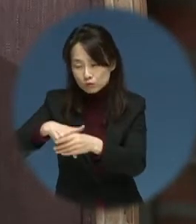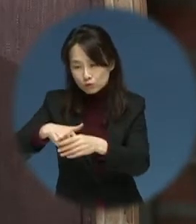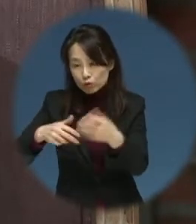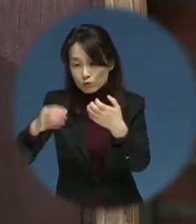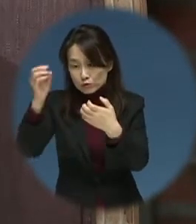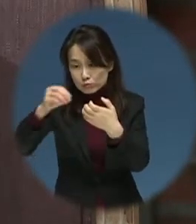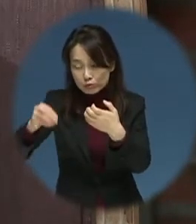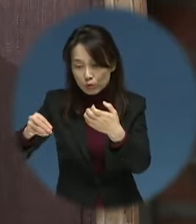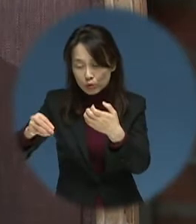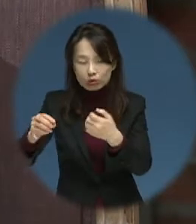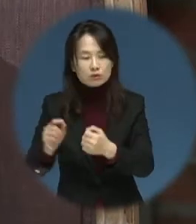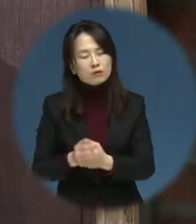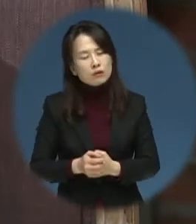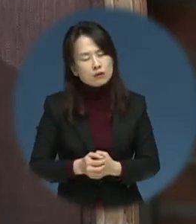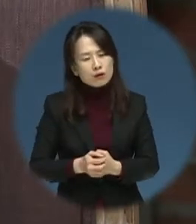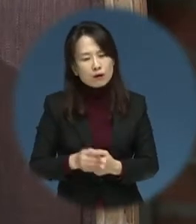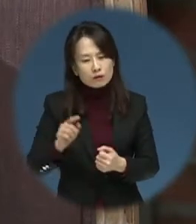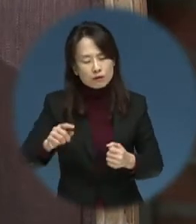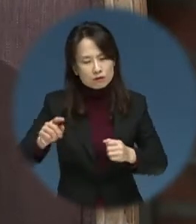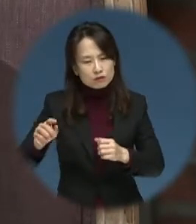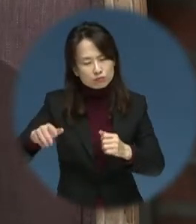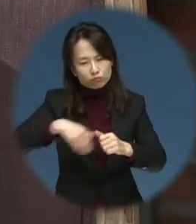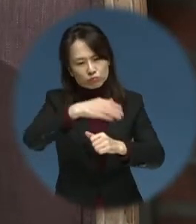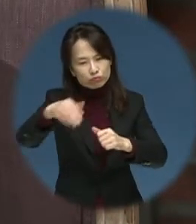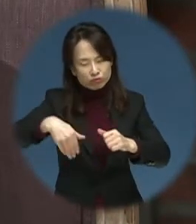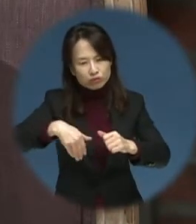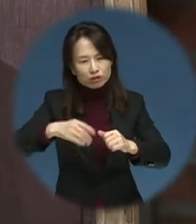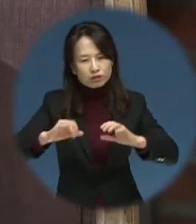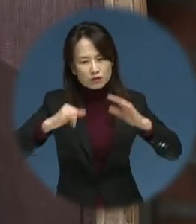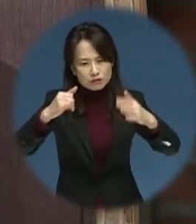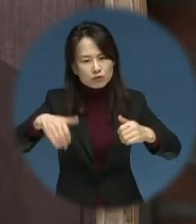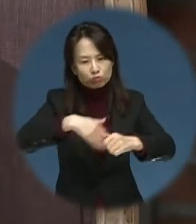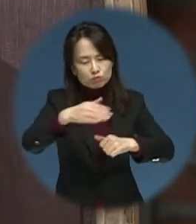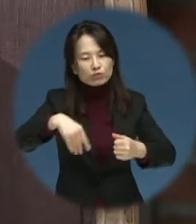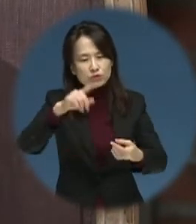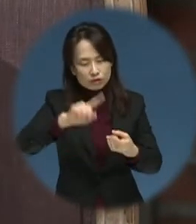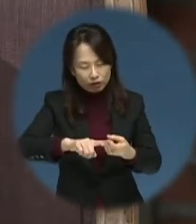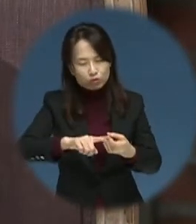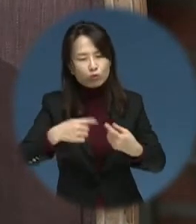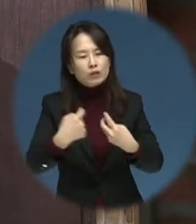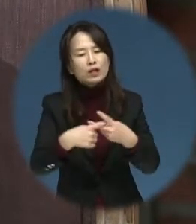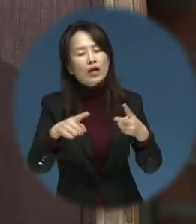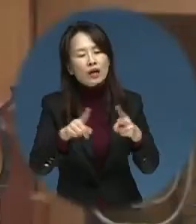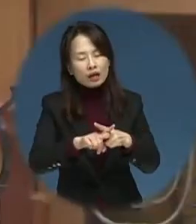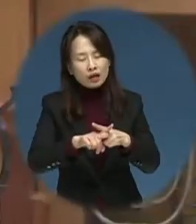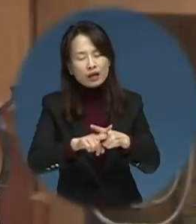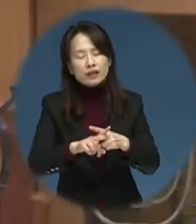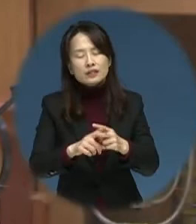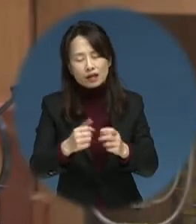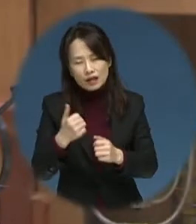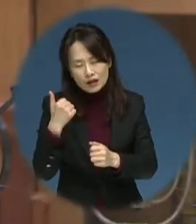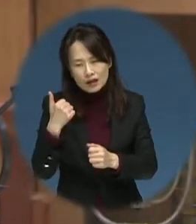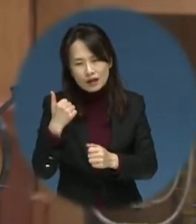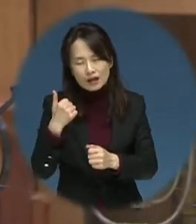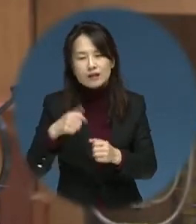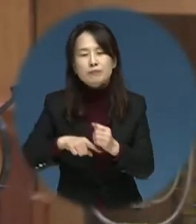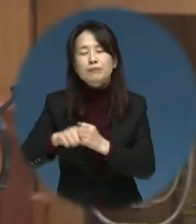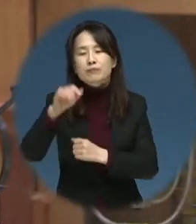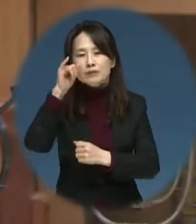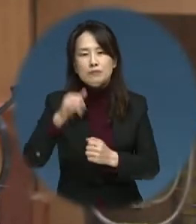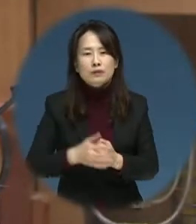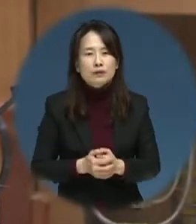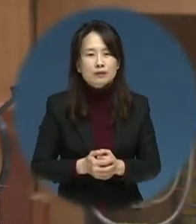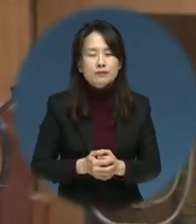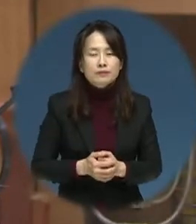네. 서구와 협력 공존하면서 실익을 취하자 하는 것이 이제 주류의 움직임입니다. 물론 진짜 역사적 뿌리는